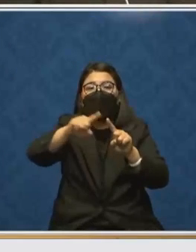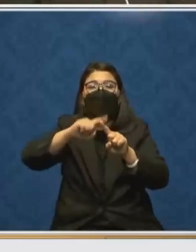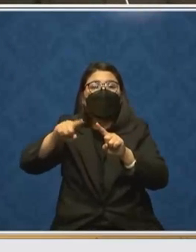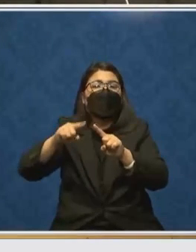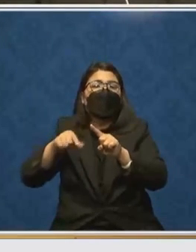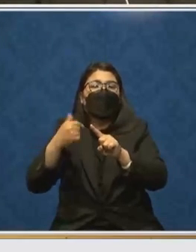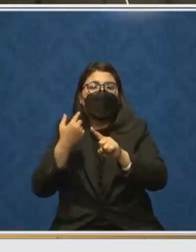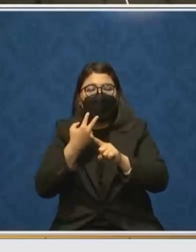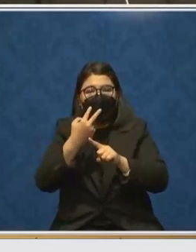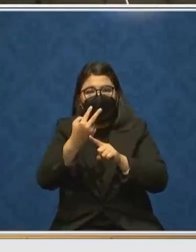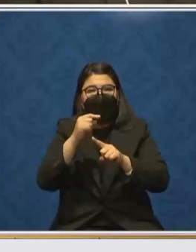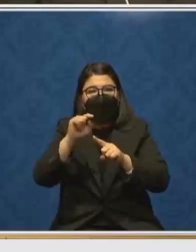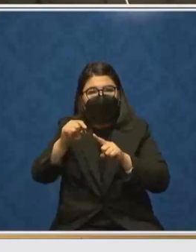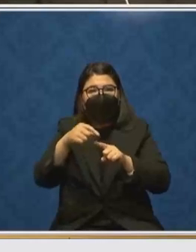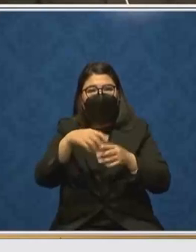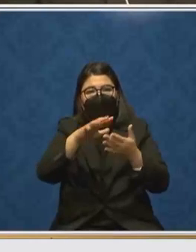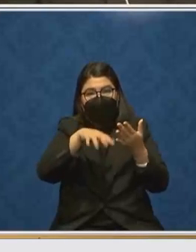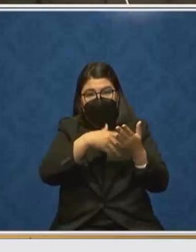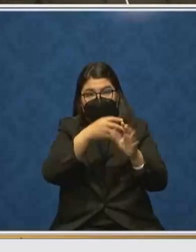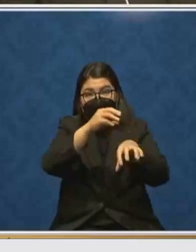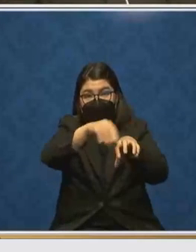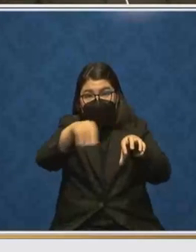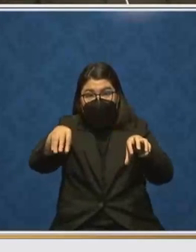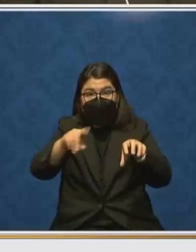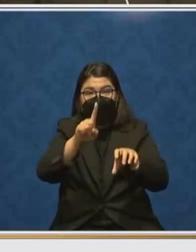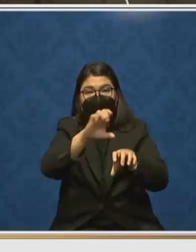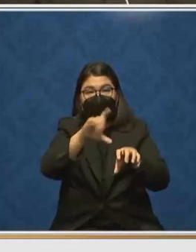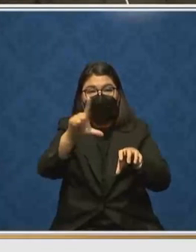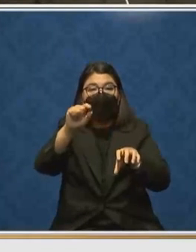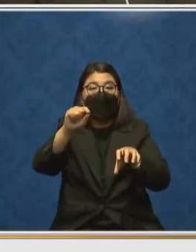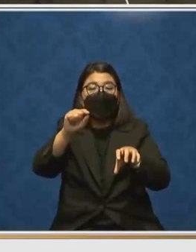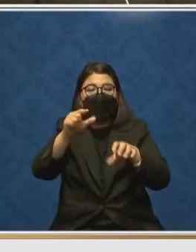างผังเมือง120ผังและจัดรูปที่ดิน